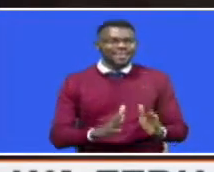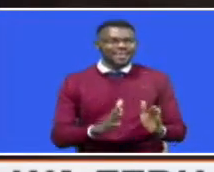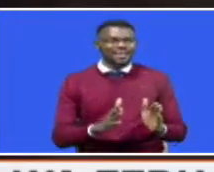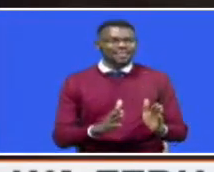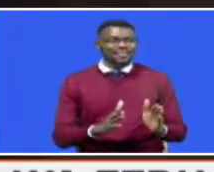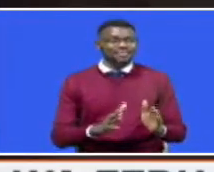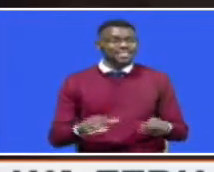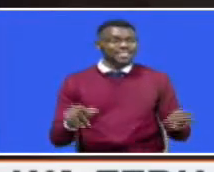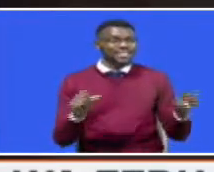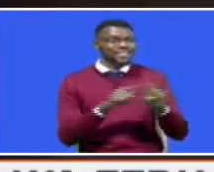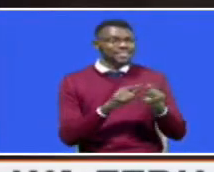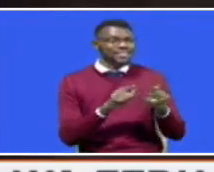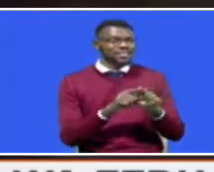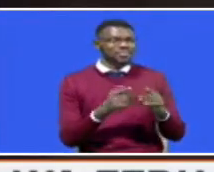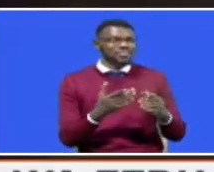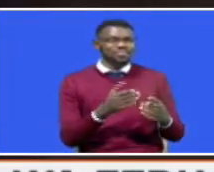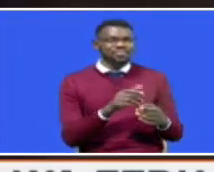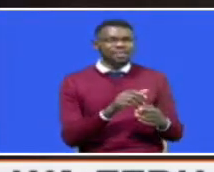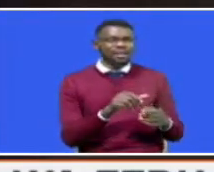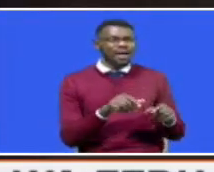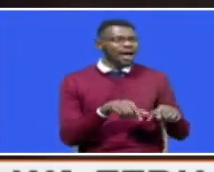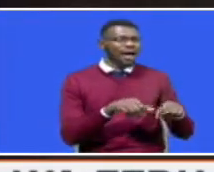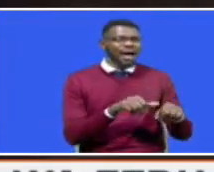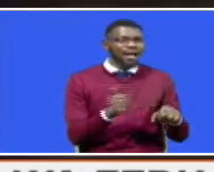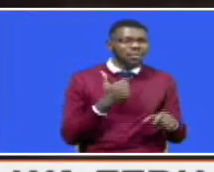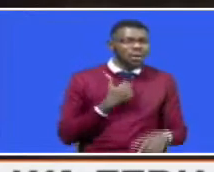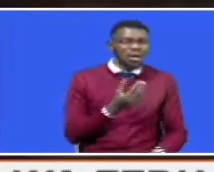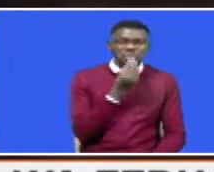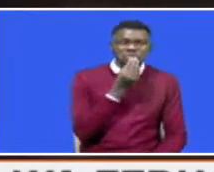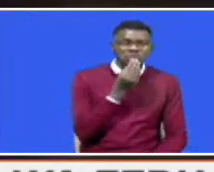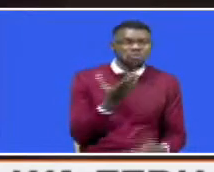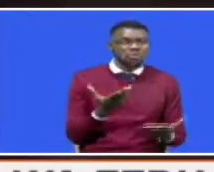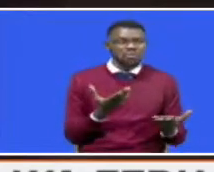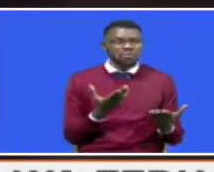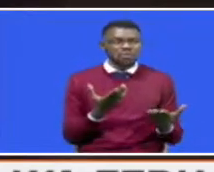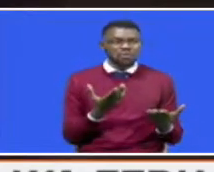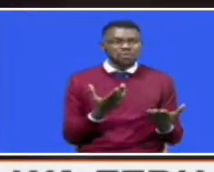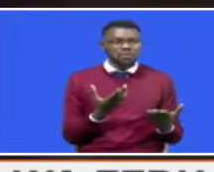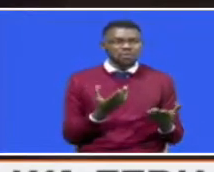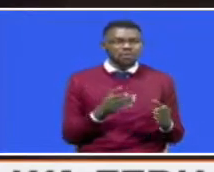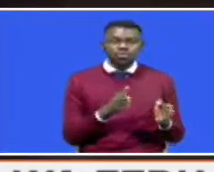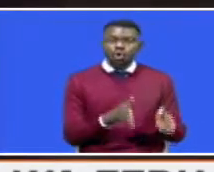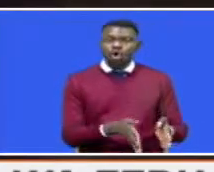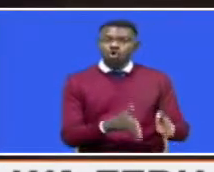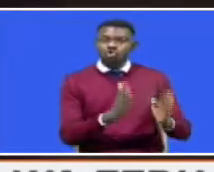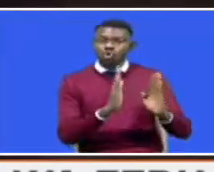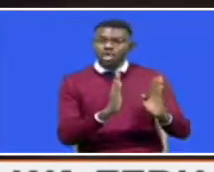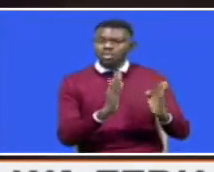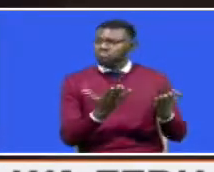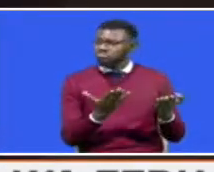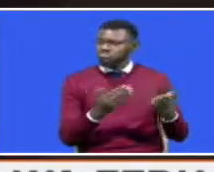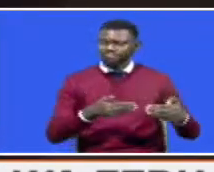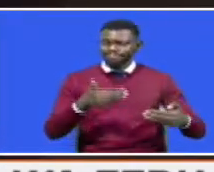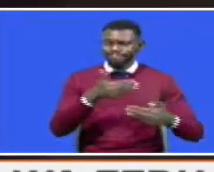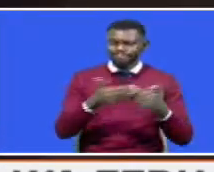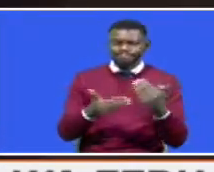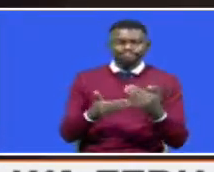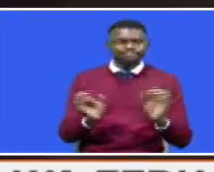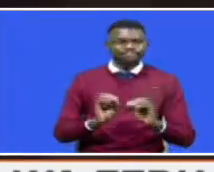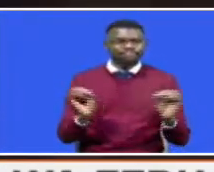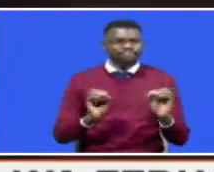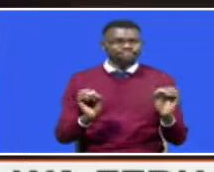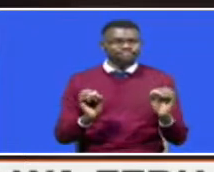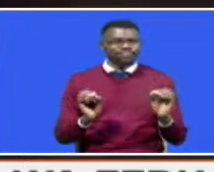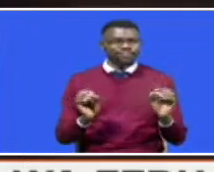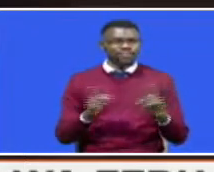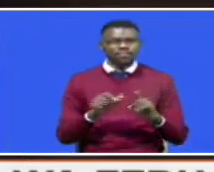tukienda kutafuta chakula, watu wanasema hatukuwa tunajua hii barabara tunauliza na hii maji itatoka wakoti. Hii